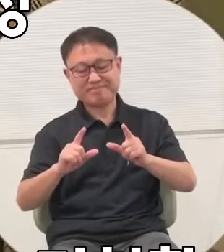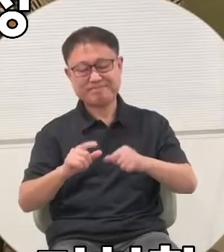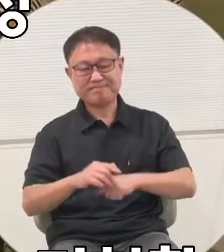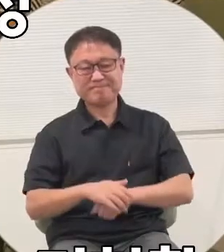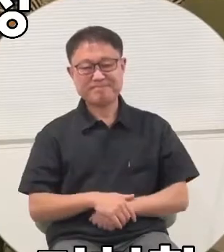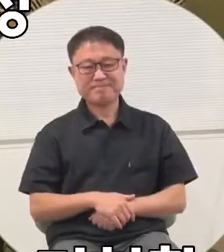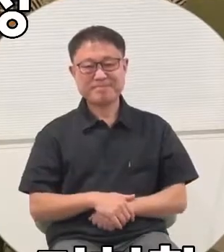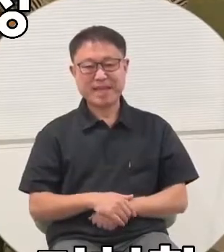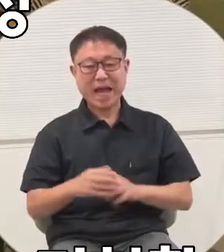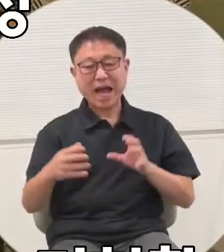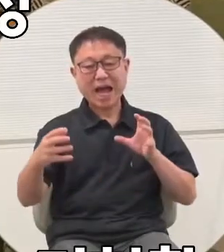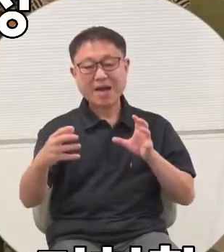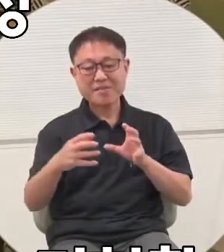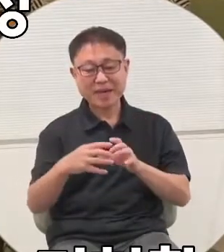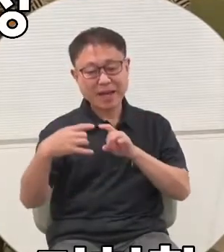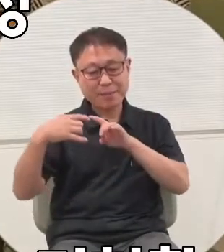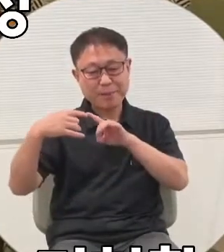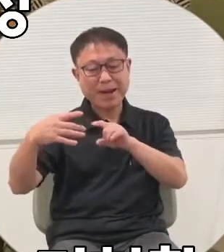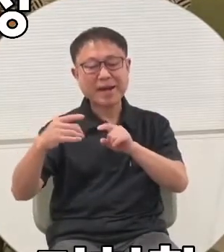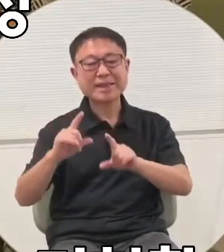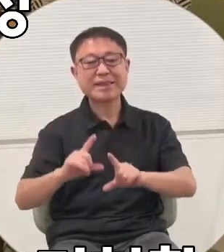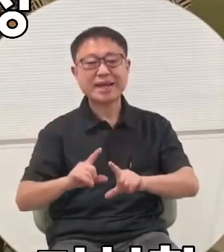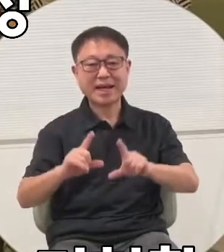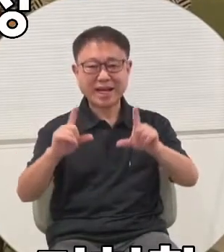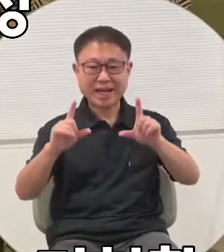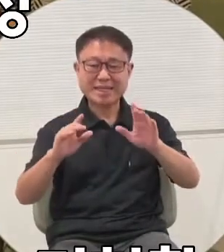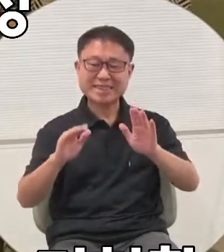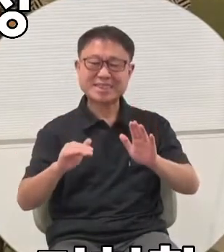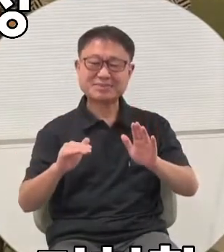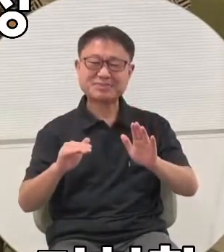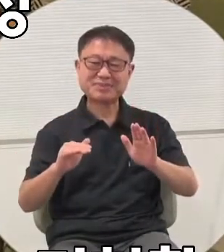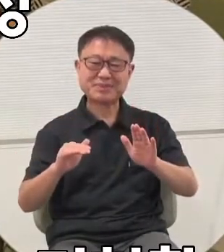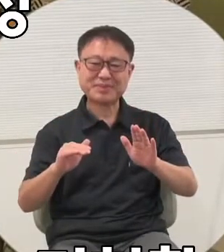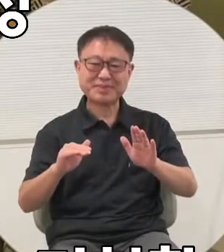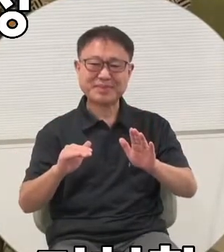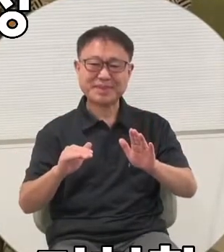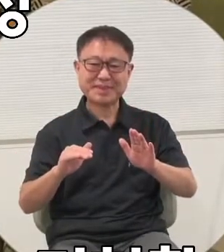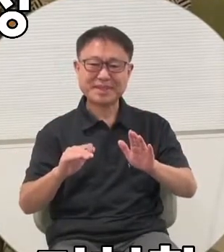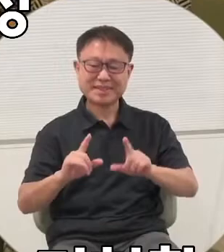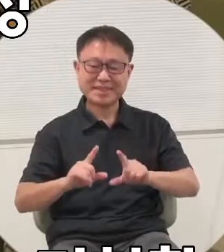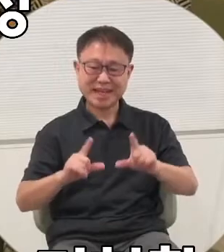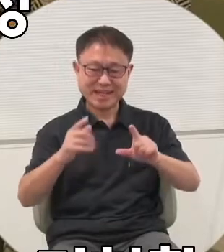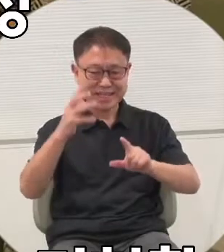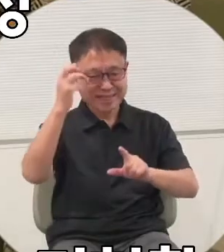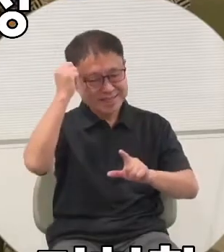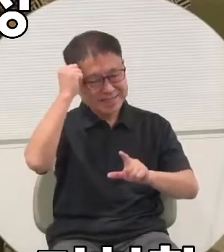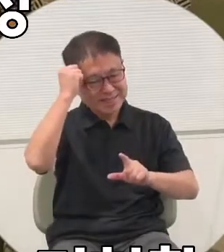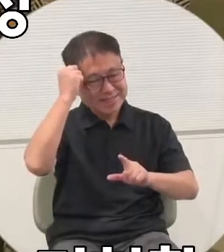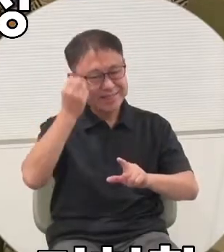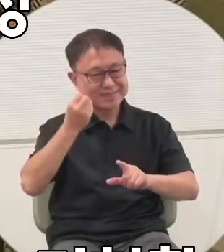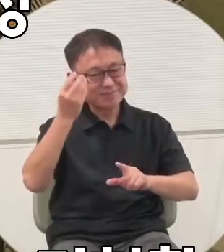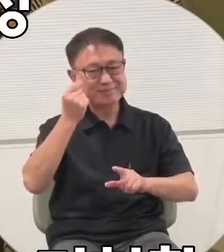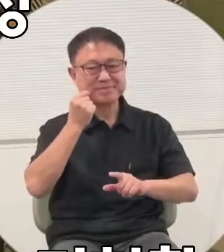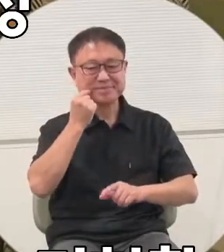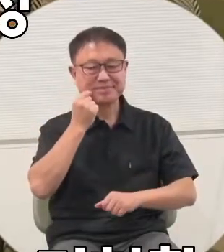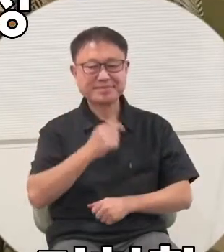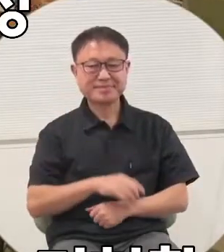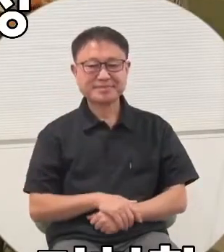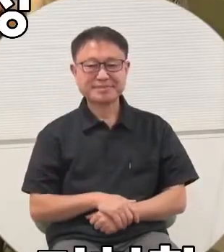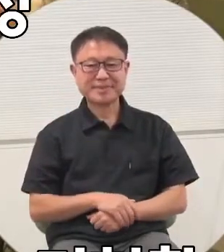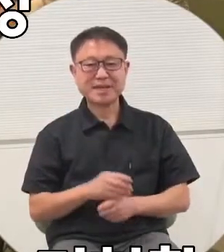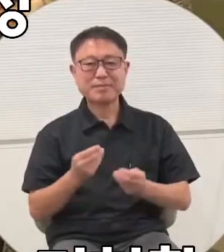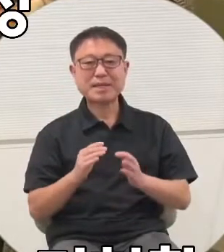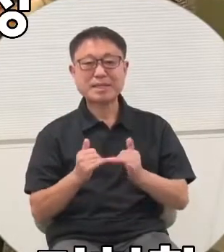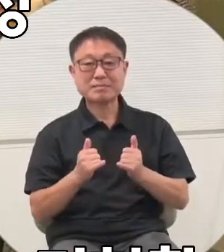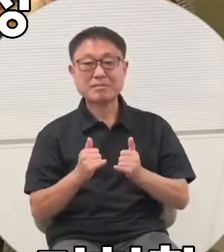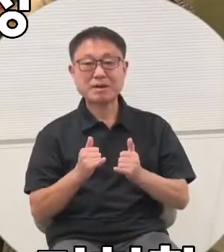마을활동가연대와 함께 했던 날이고요. 아주 그냥 아직도 좀 그날의 기억이 납니다. 네. 그래서 많은 분들도